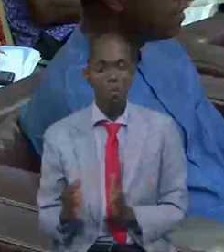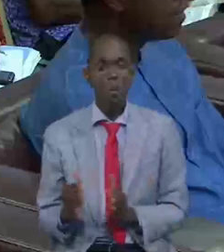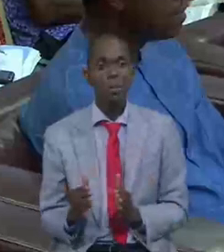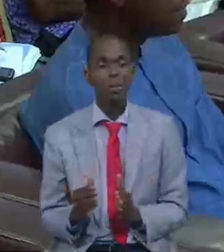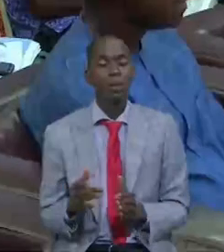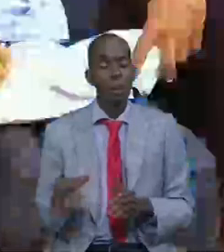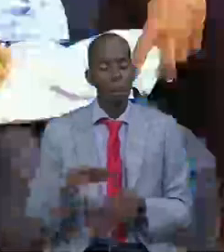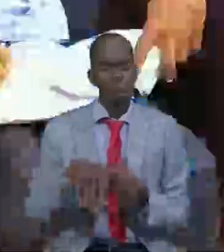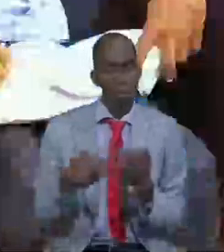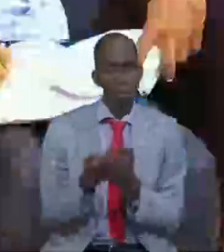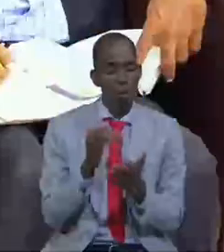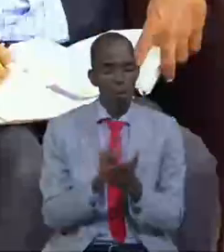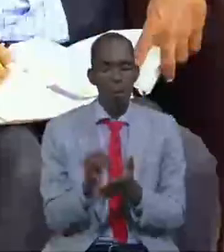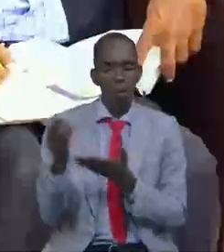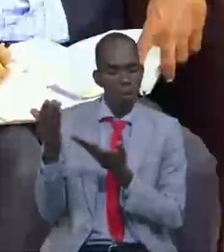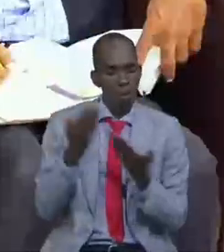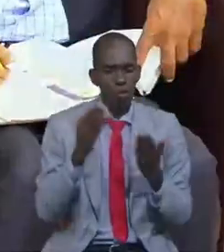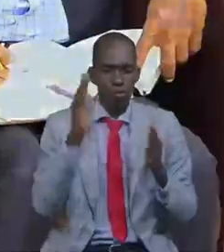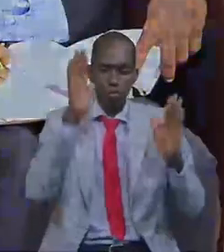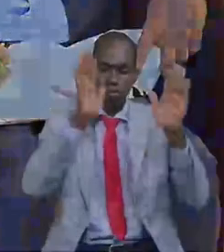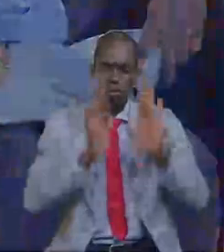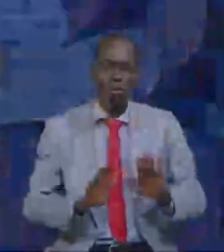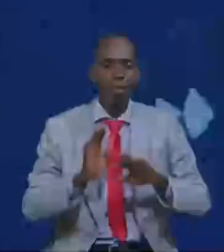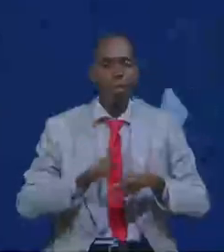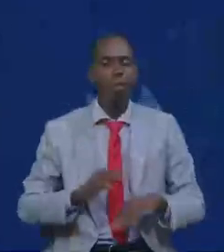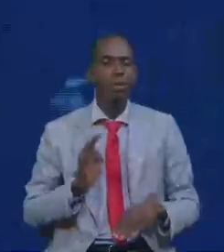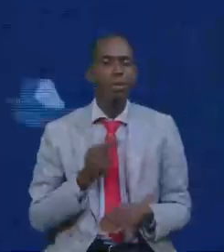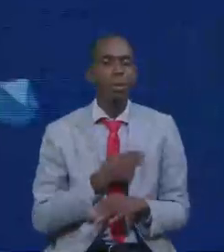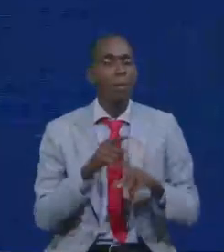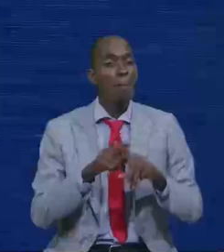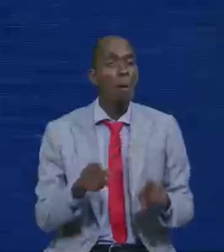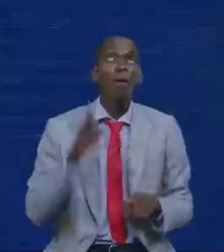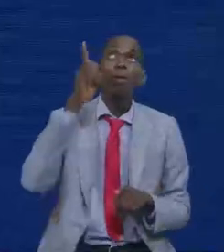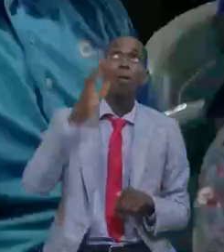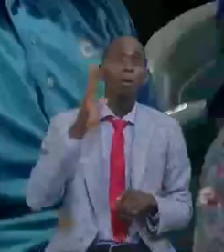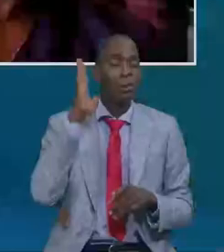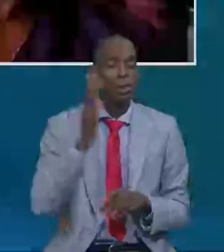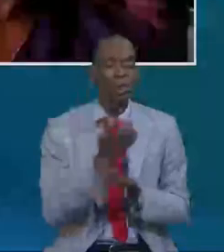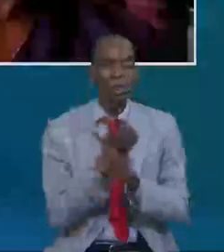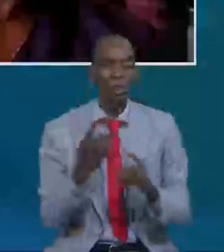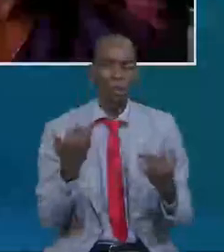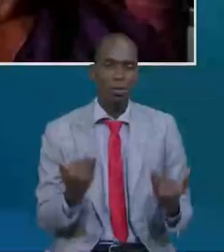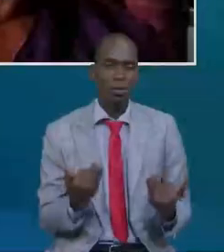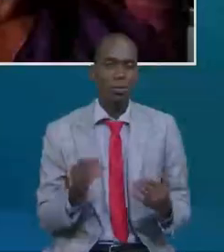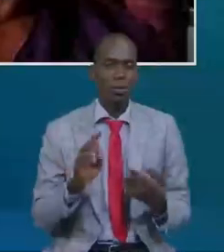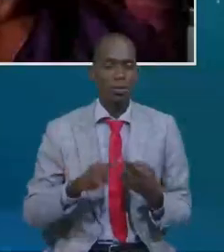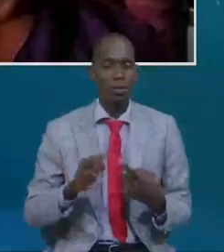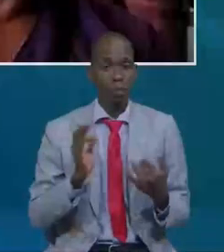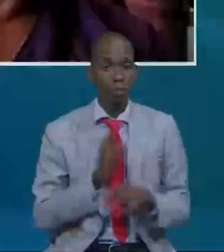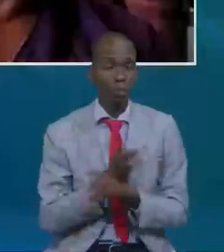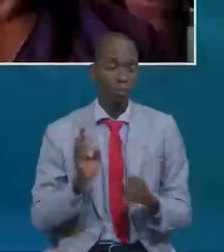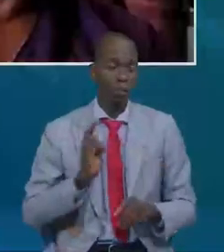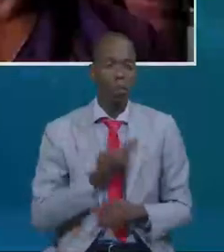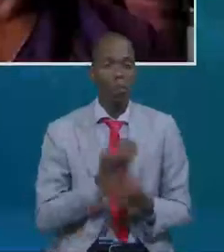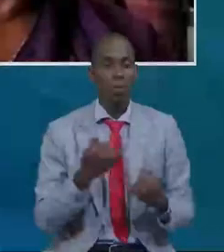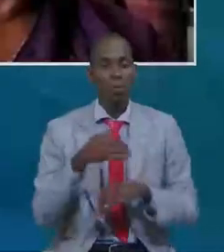cause des problèmes sur nous. Mais Dieu va nous délivrer ce soir. Toi en particulier,